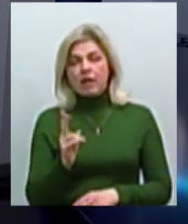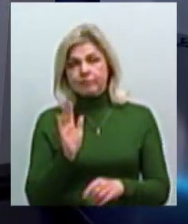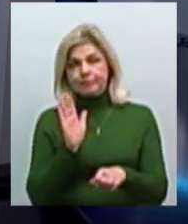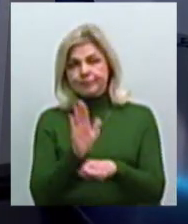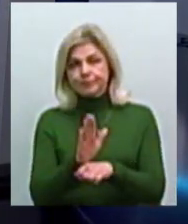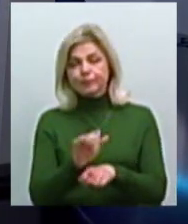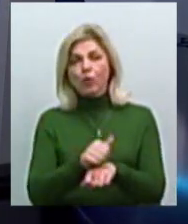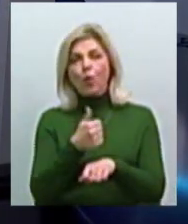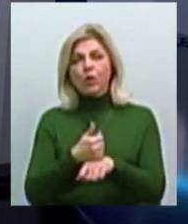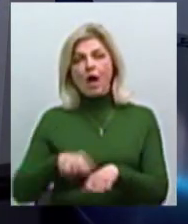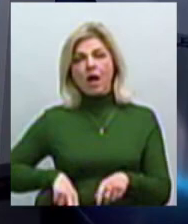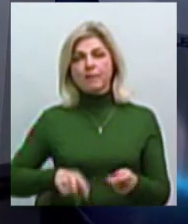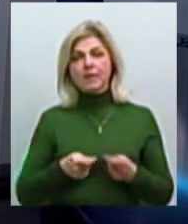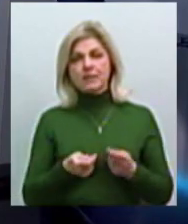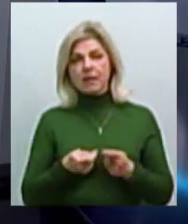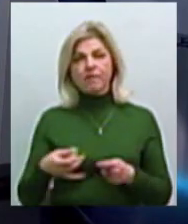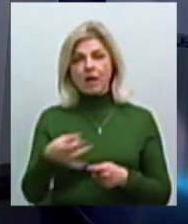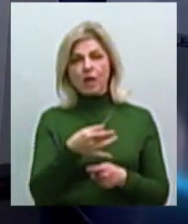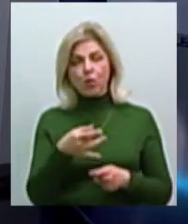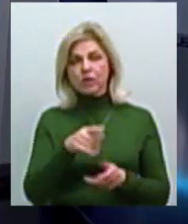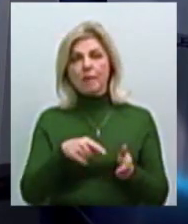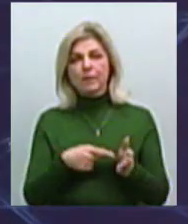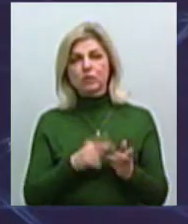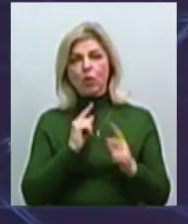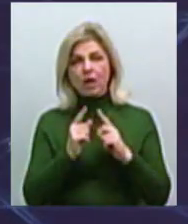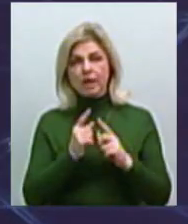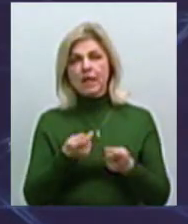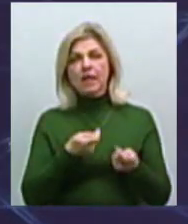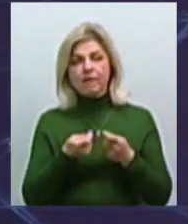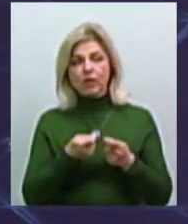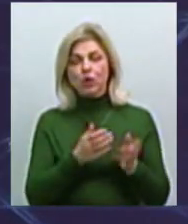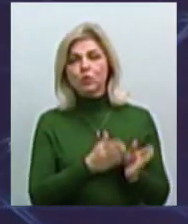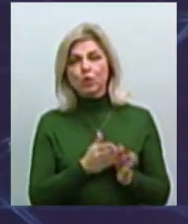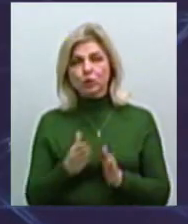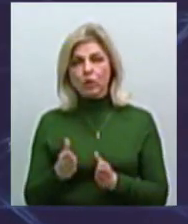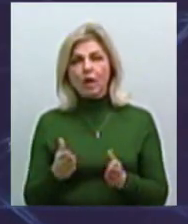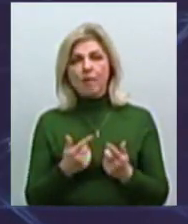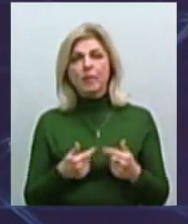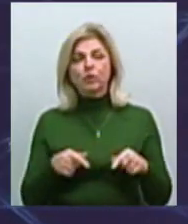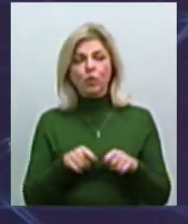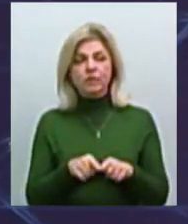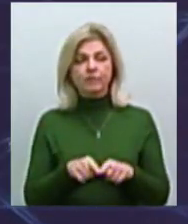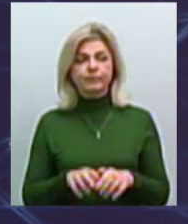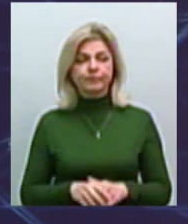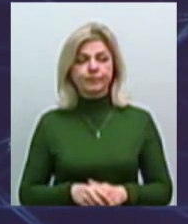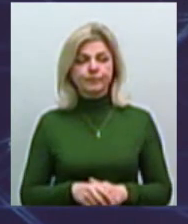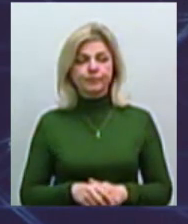головам адміністрації районів Миколаївської міської ради, керівникам структурних підрозділів Миколаївської міської ради,